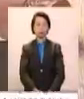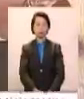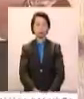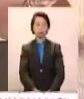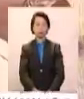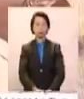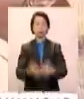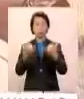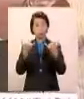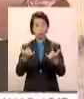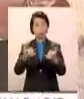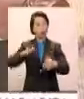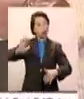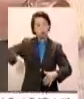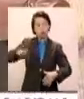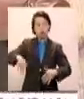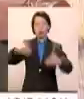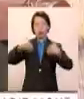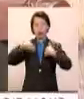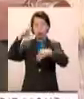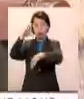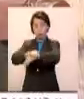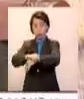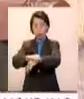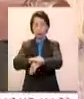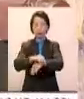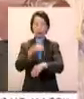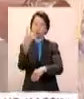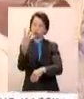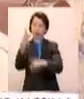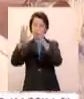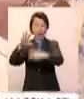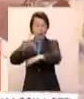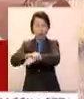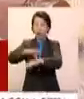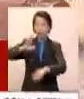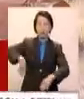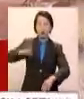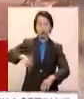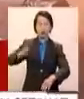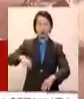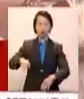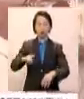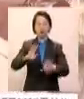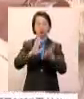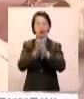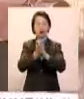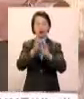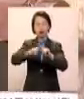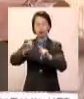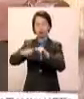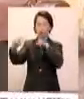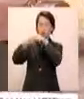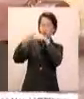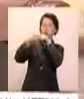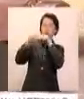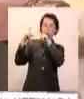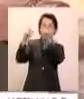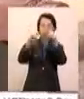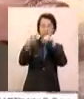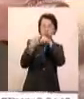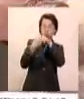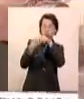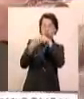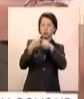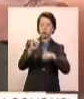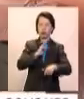Cakap ni kita belum ada tangkapan semula, berhubung empat orang yang ditangkap. Jadi macam-macam spekulasi, tuduhan yang dibuat tu, saya rasa benda